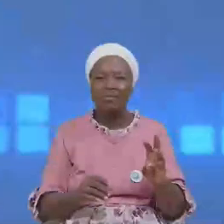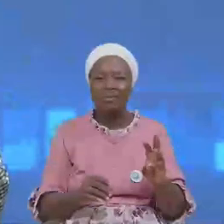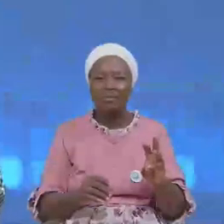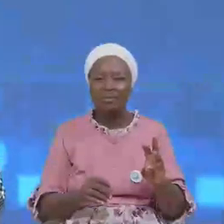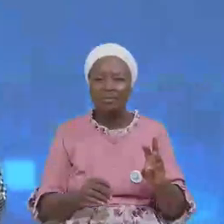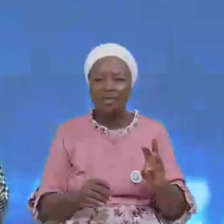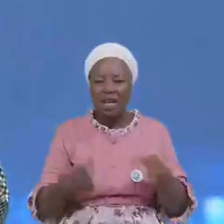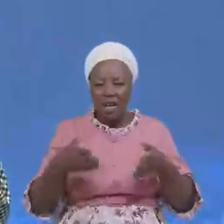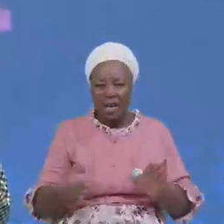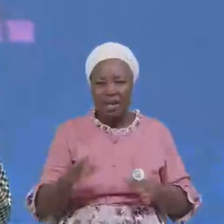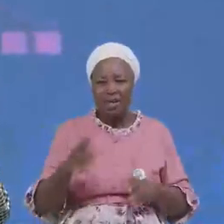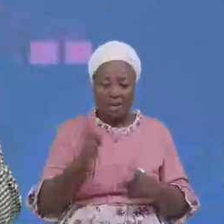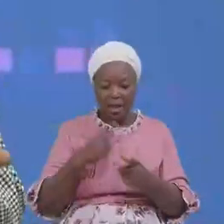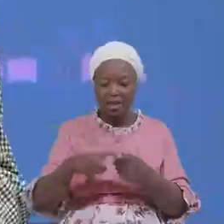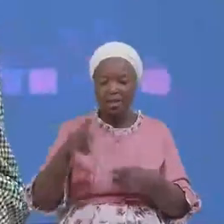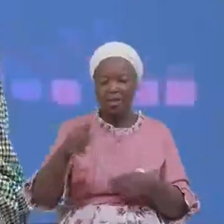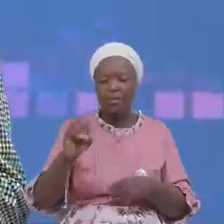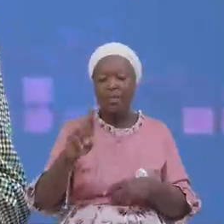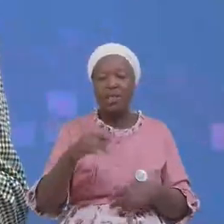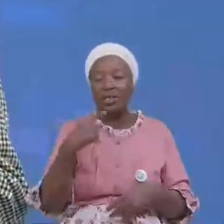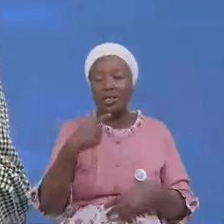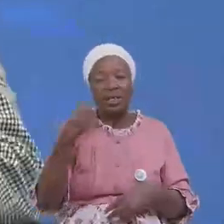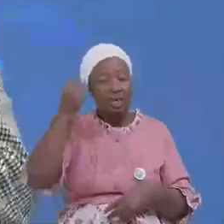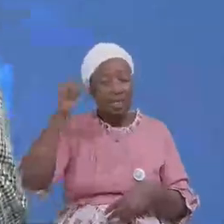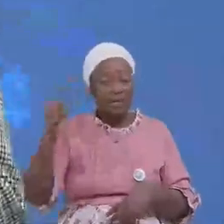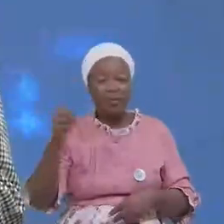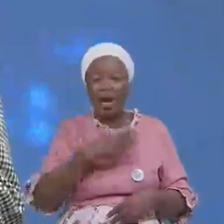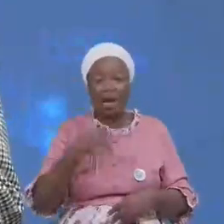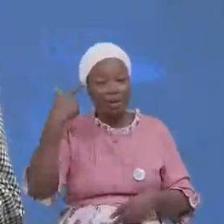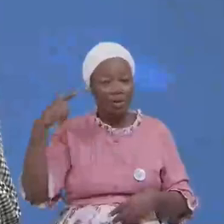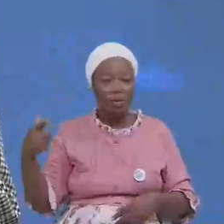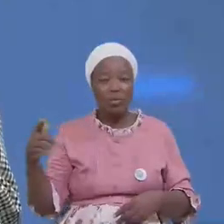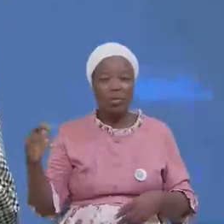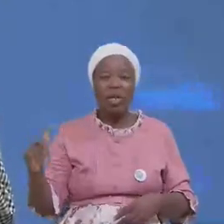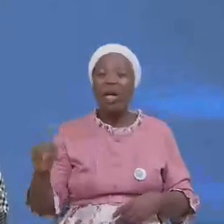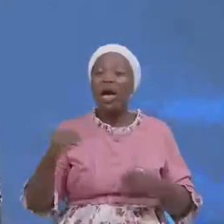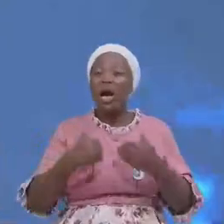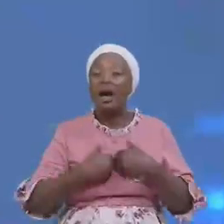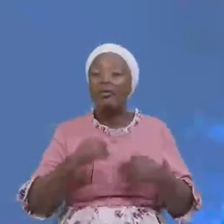Alors Pierre lui dit, « Je n'ai ni argent, ni or. »